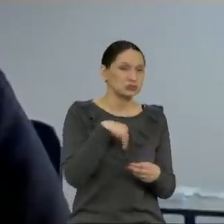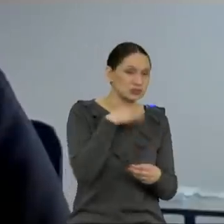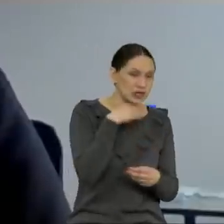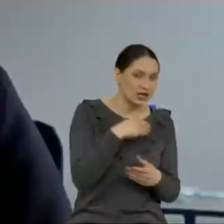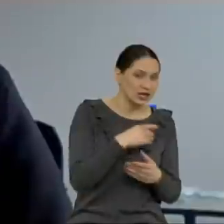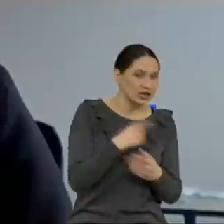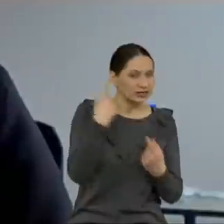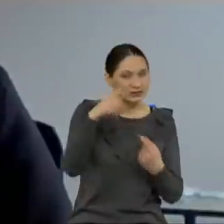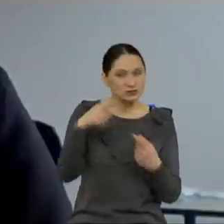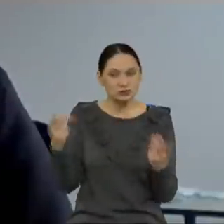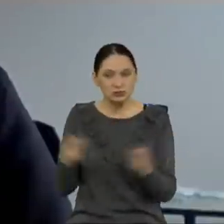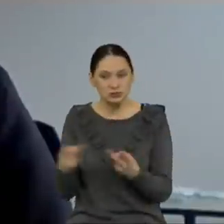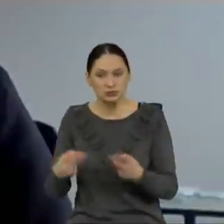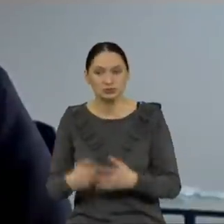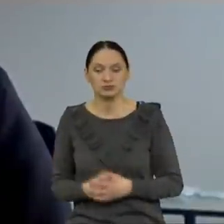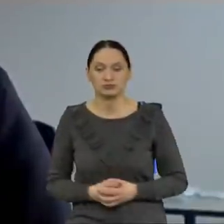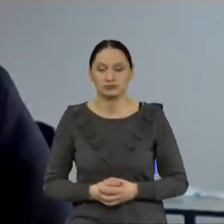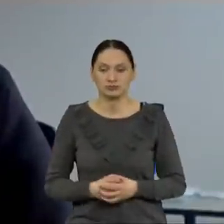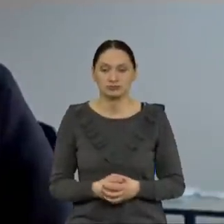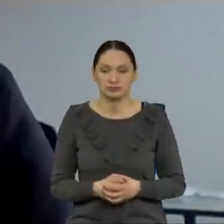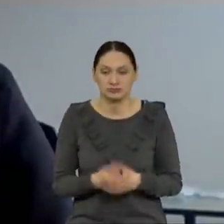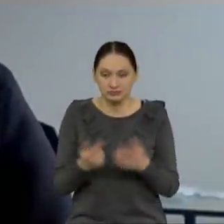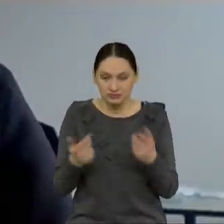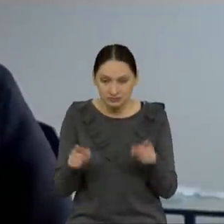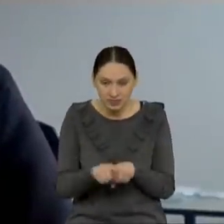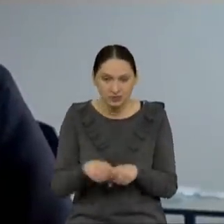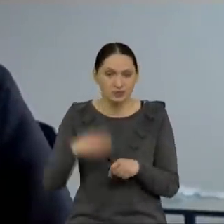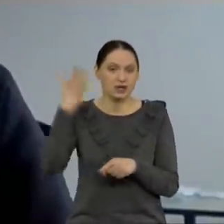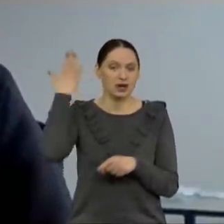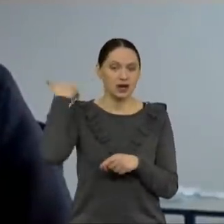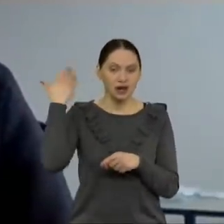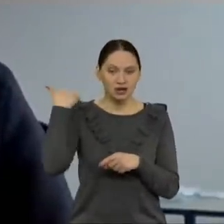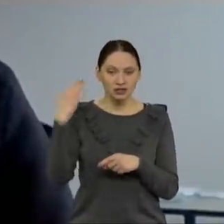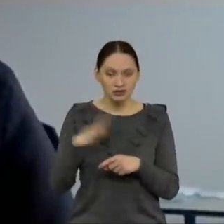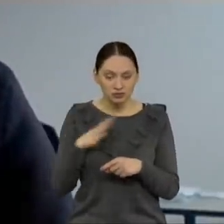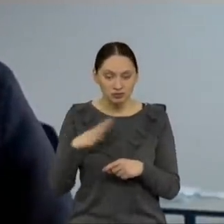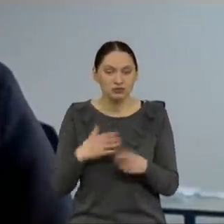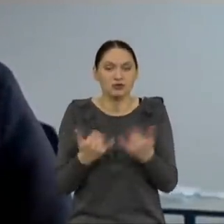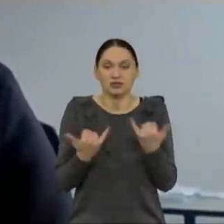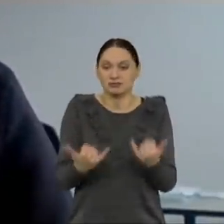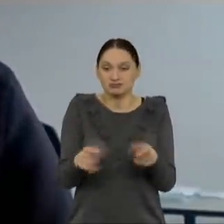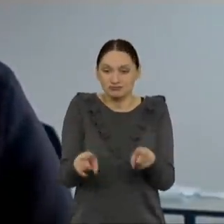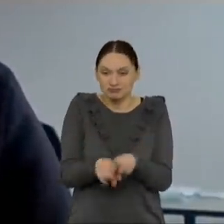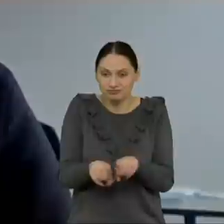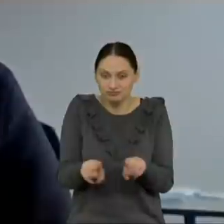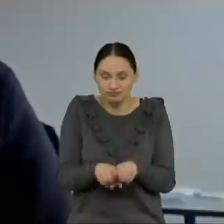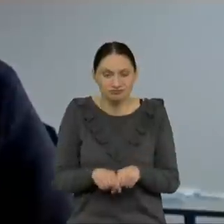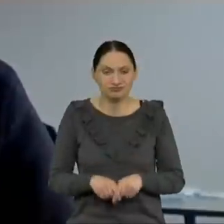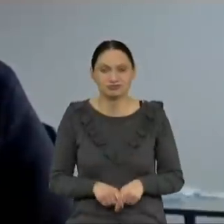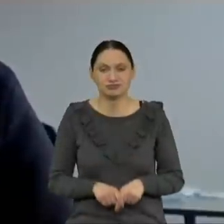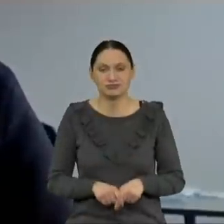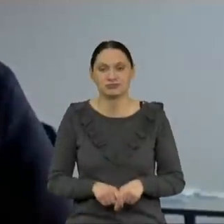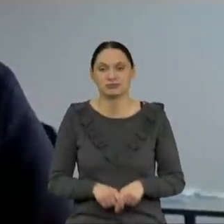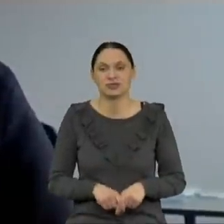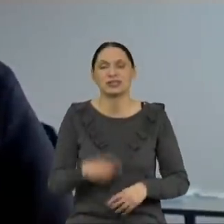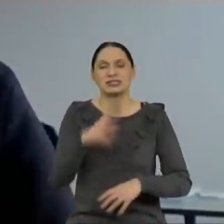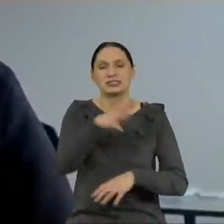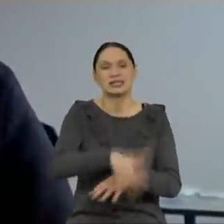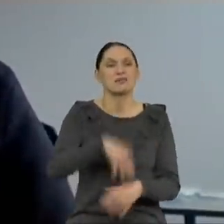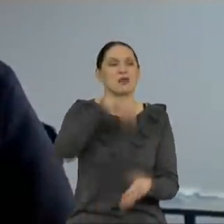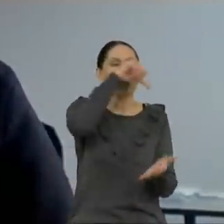Vienareikšmiškai. Tai yra didžiulė įda, kuri išryškėjo ir iš praeito tarimosi, lyg ir susirenka dalis atstovų, kurie